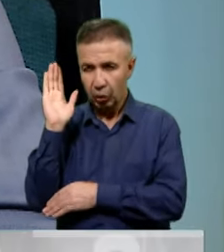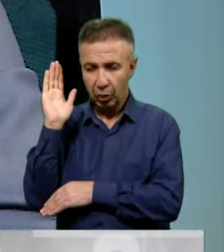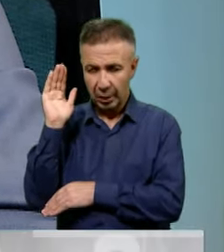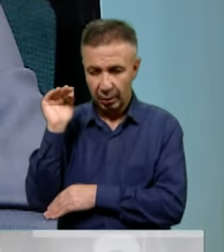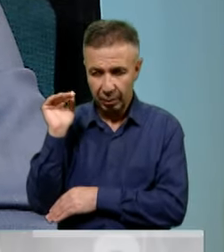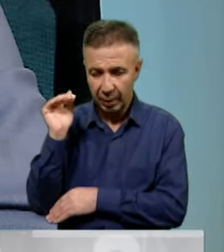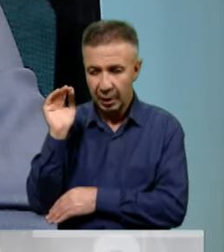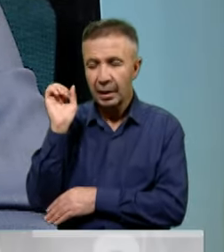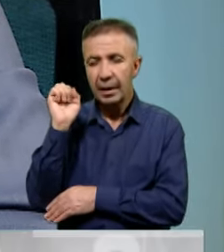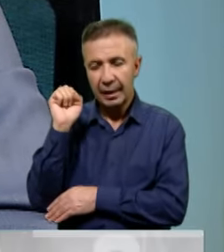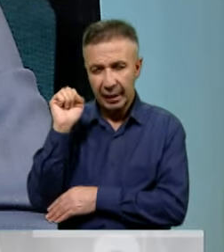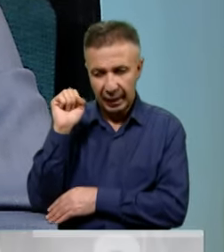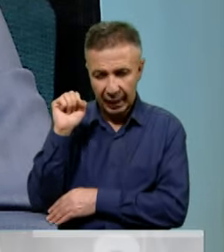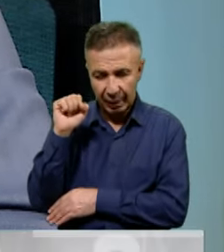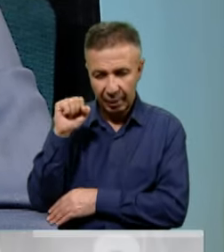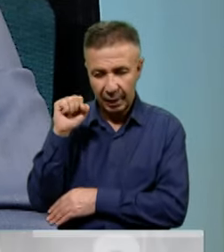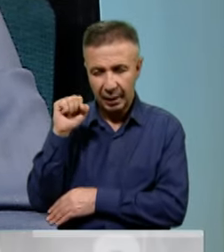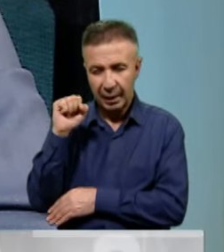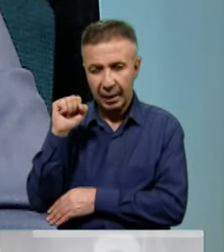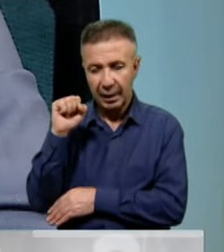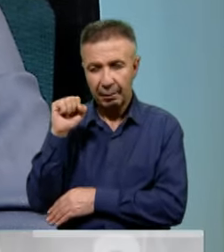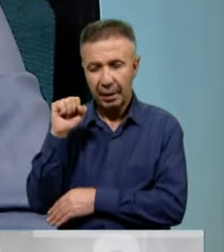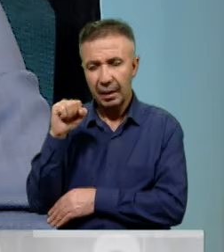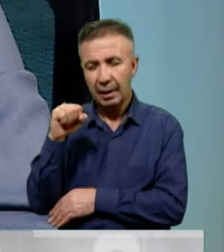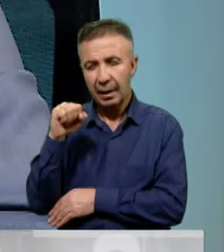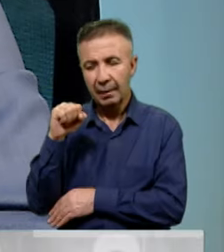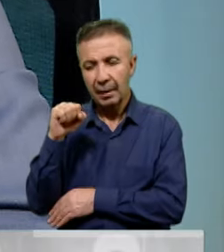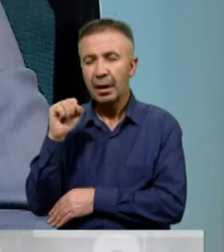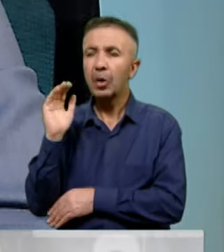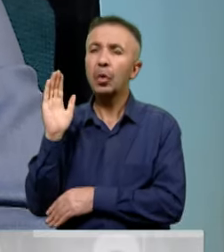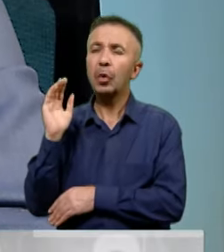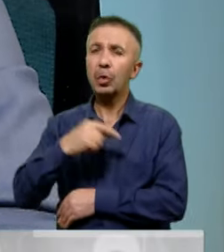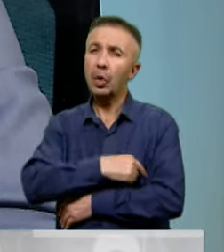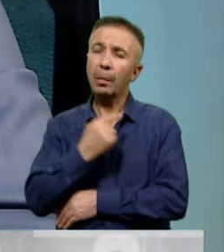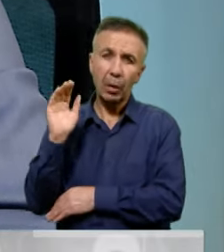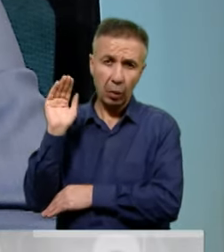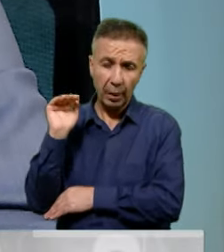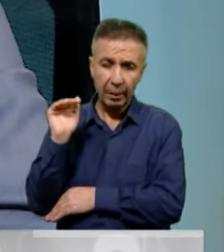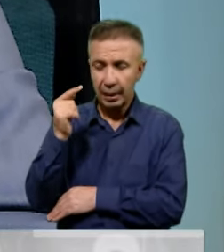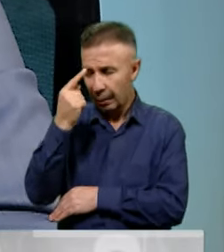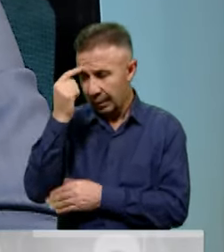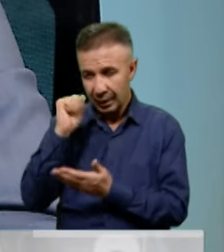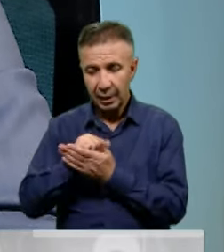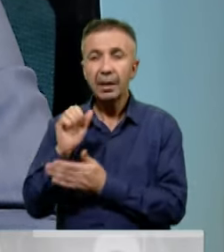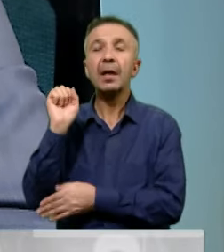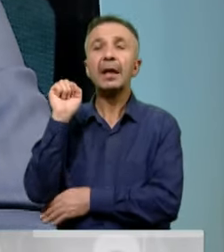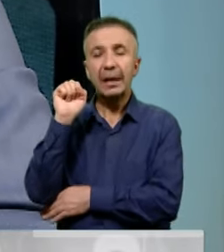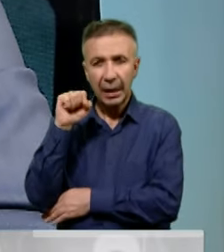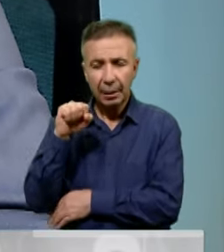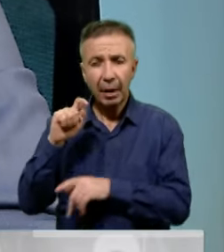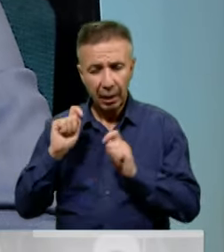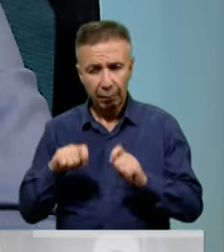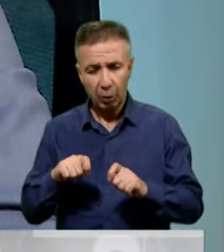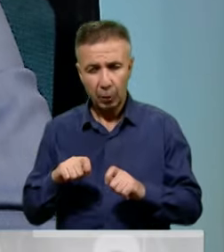yaparsam çünkü rükuyu imile yapmıyor. Rükuyu normal bir şekilde yapıyor ama secdesini ima ile yapıyor.